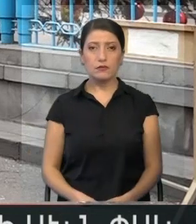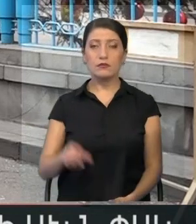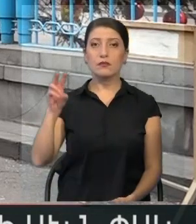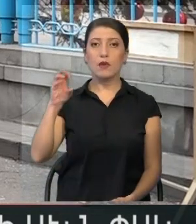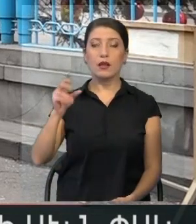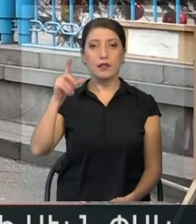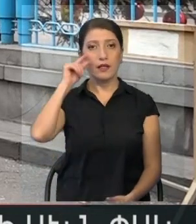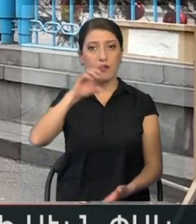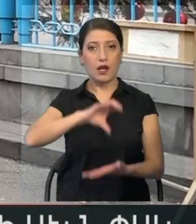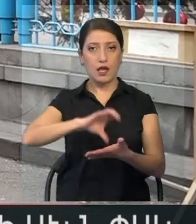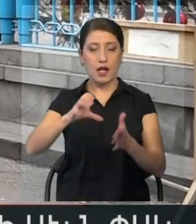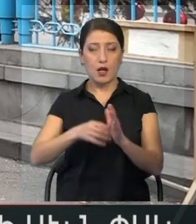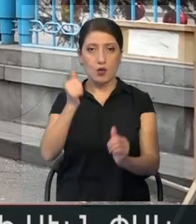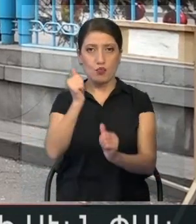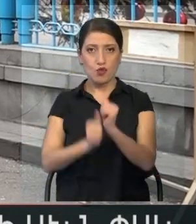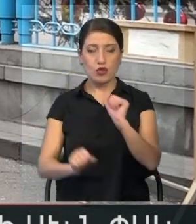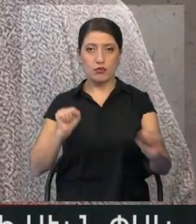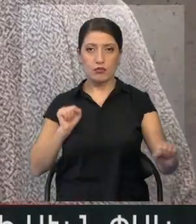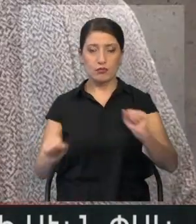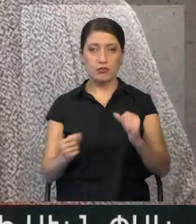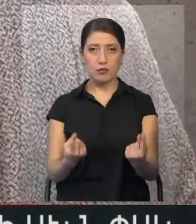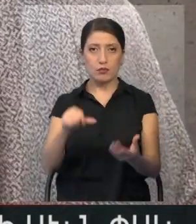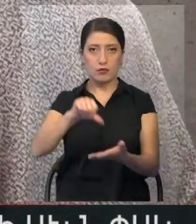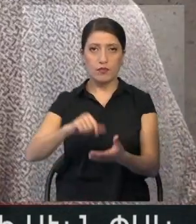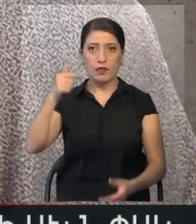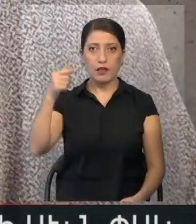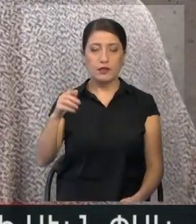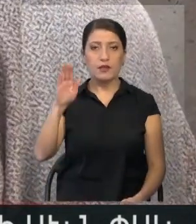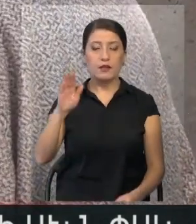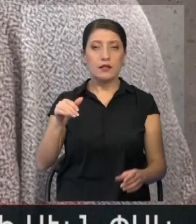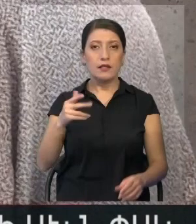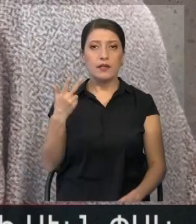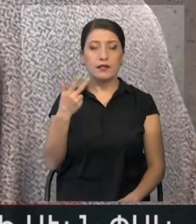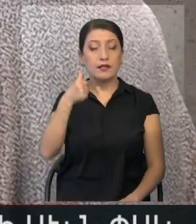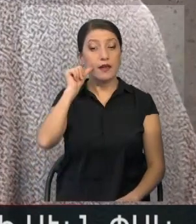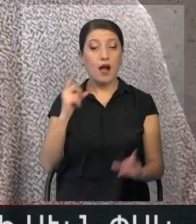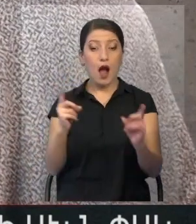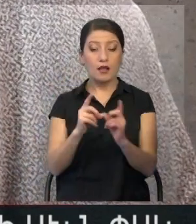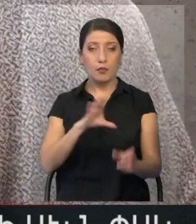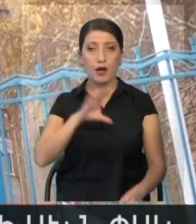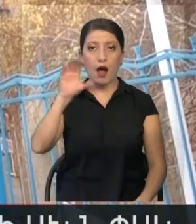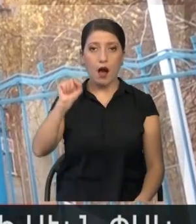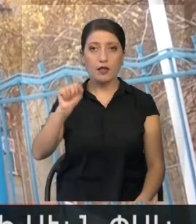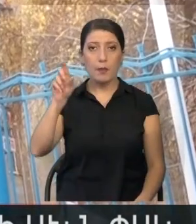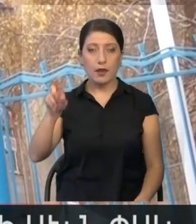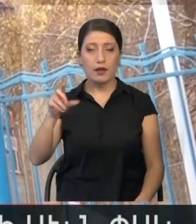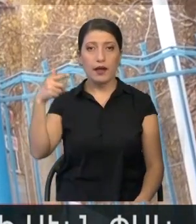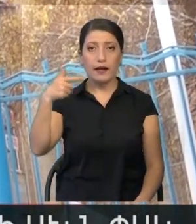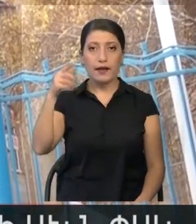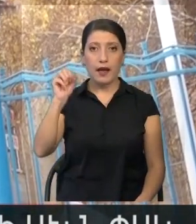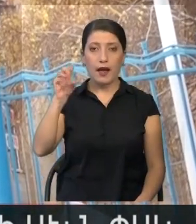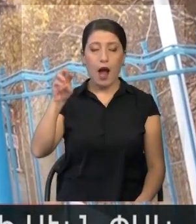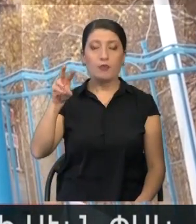ՄԱԿ-ի Երևանյան գրասենյակի մշտական համակարգողի պաշտոնակատար Քրիստինե Վայգանդը երեք հանդիպել է Արտակ Բեգլարյանի ու Գեգամ Ստեփանյանի